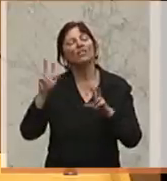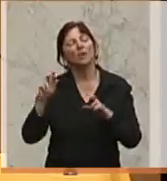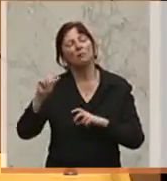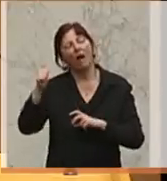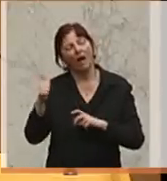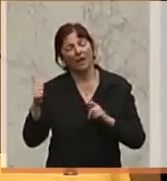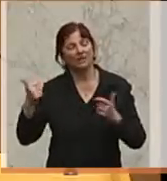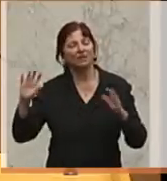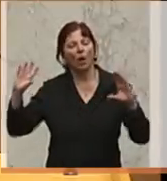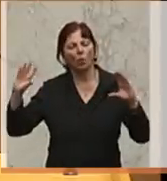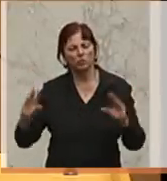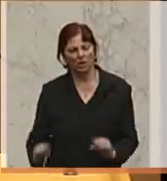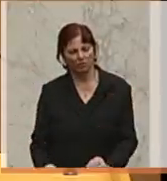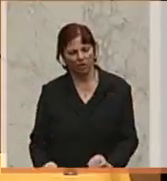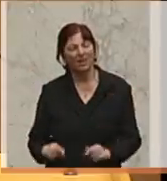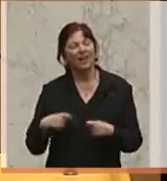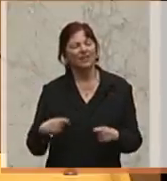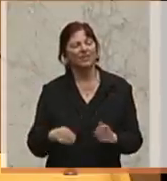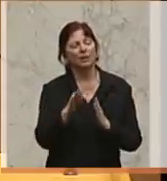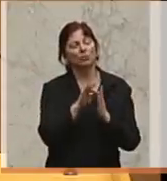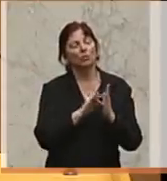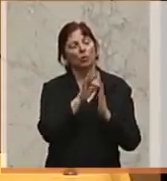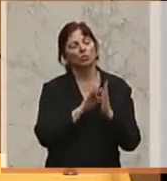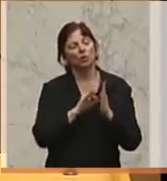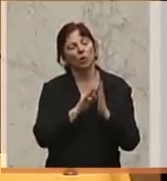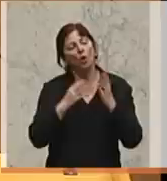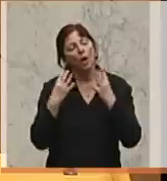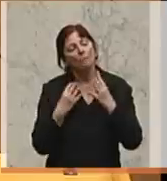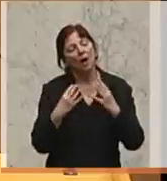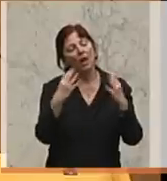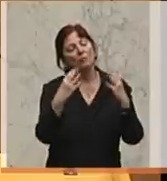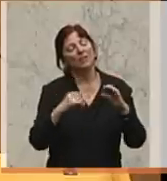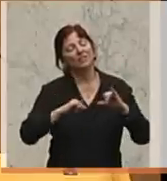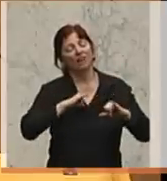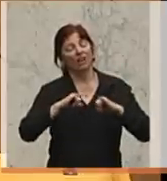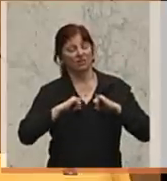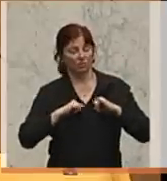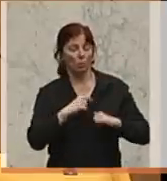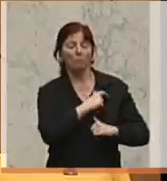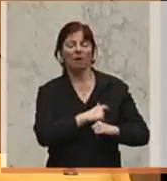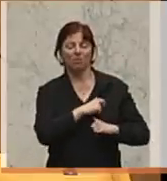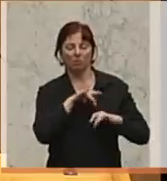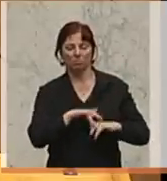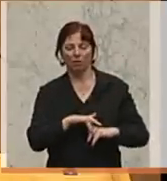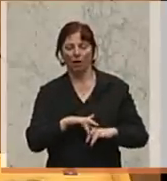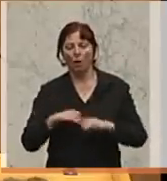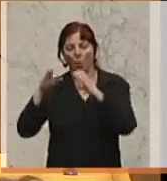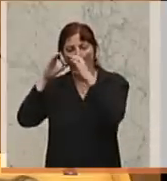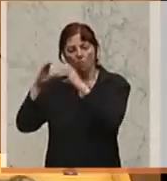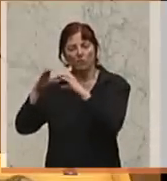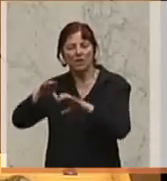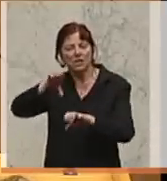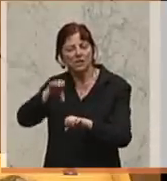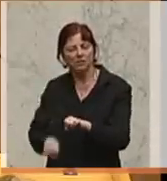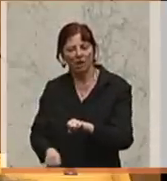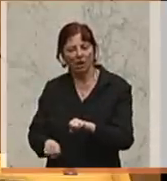ein Protokoll der Parlamentsdirektion, das den Fraktionen vorliegt. Die ÖVP hat erzwungen, dass heruntergefahren werden, die